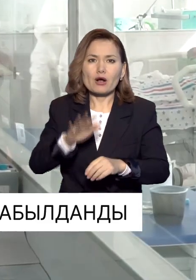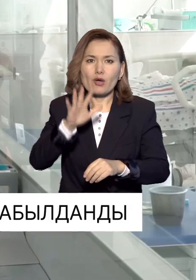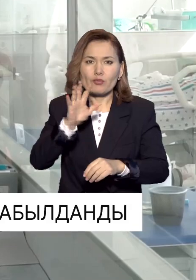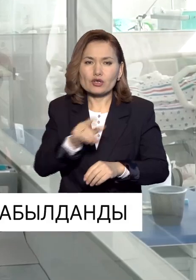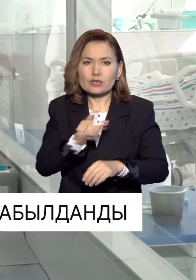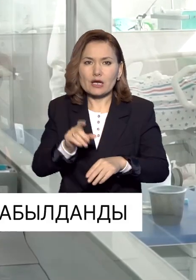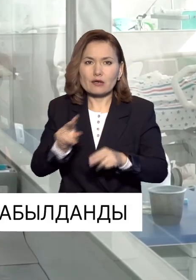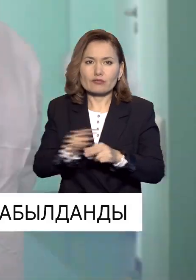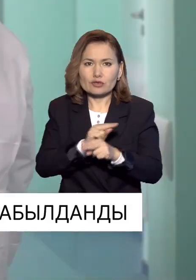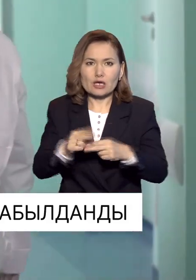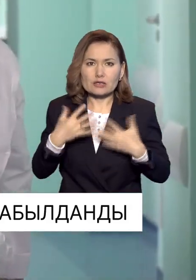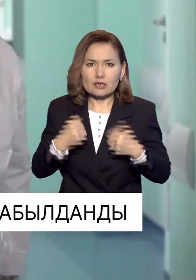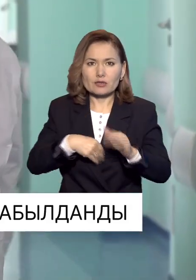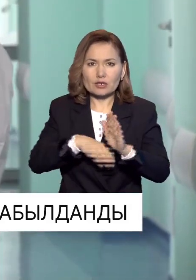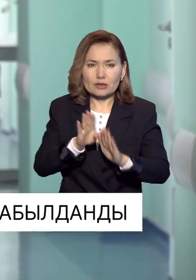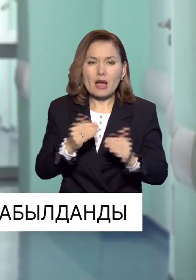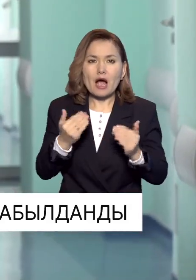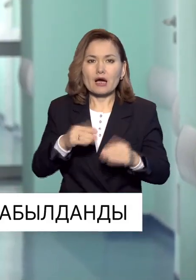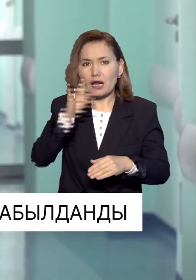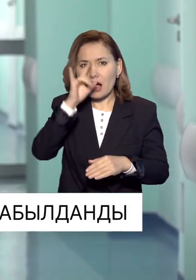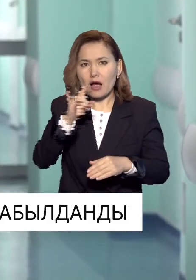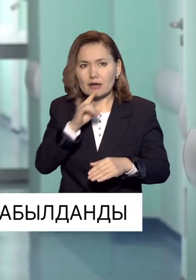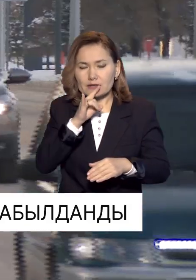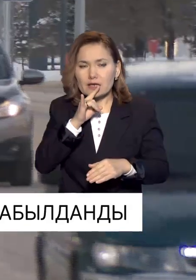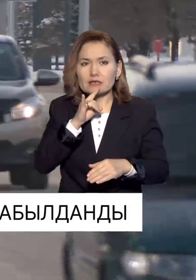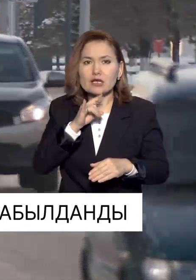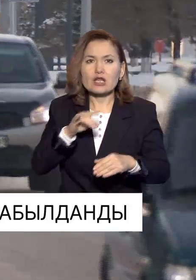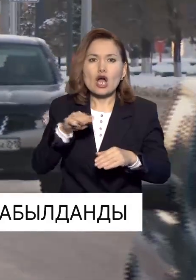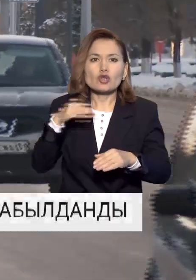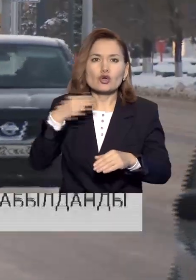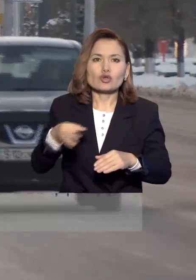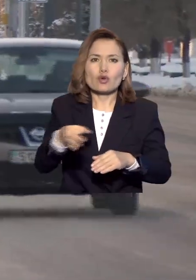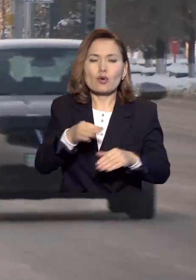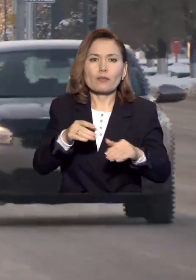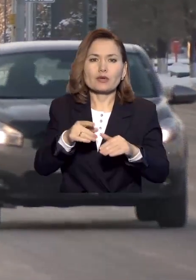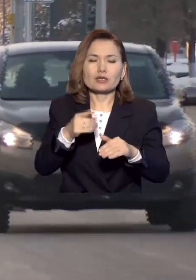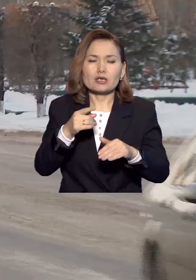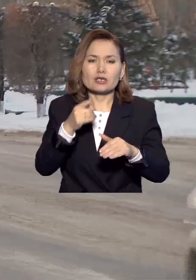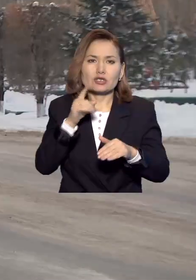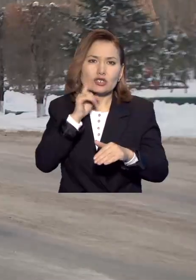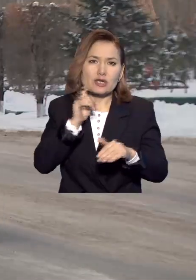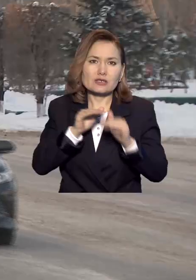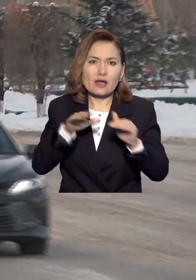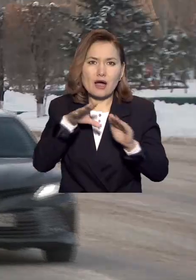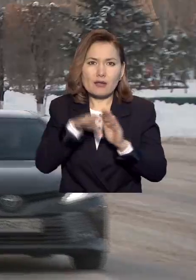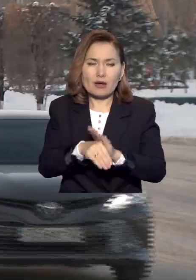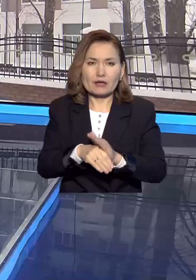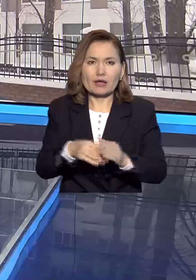науқас жазылып шықты. Қазір елімізде Түркістан облысы ғана жасыл, қалғандары қызыл аймақта.